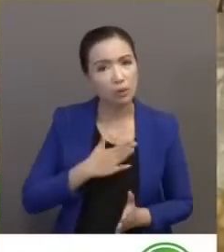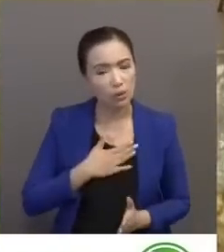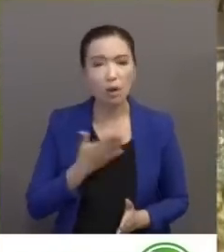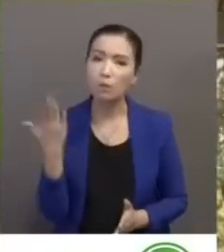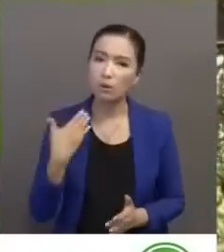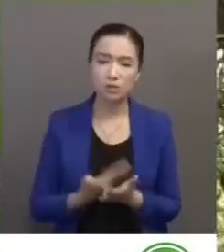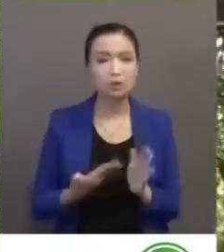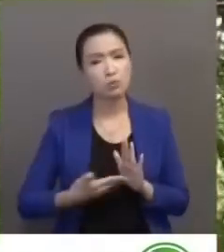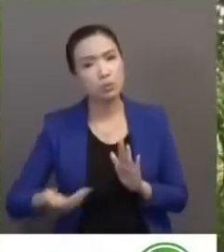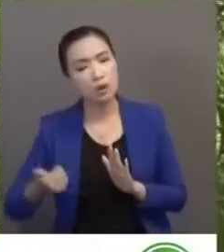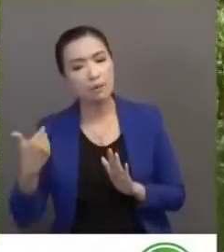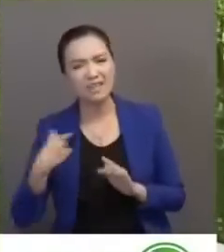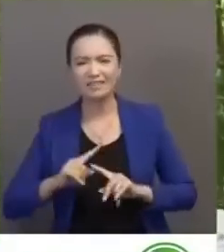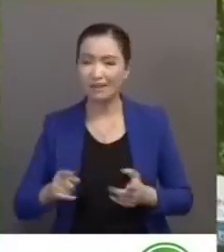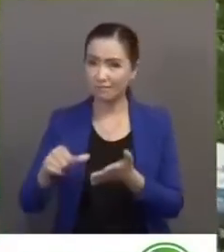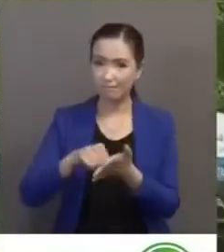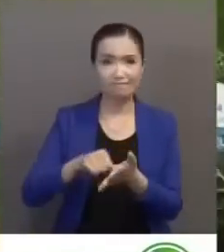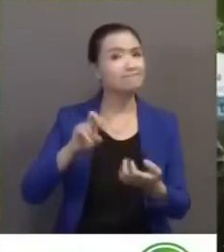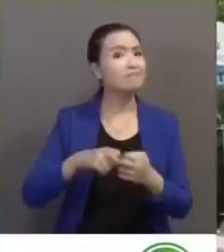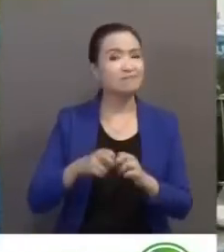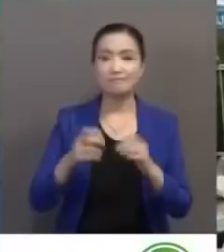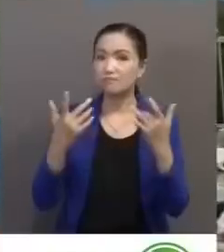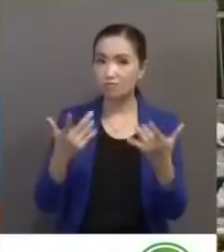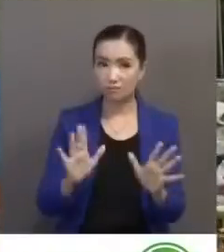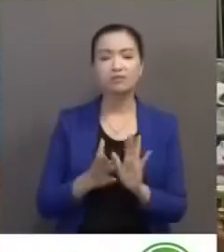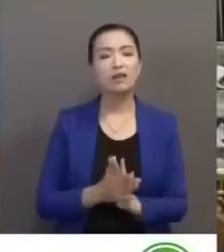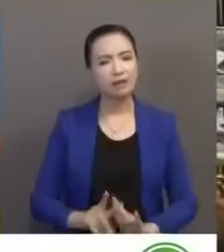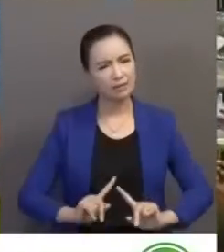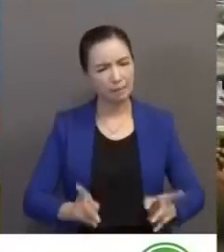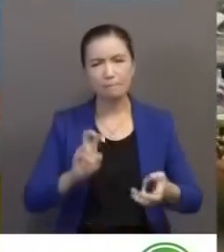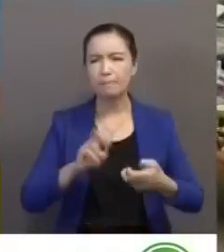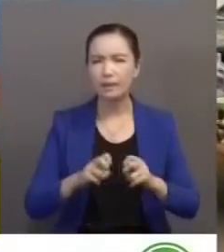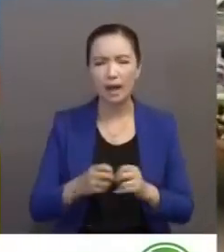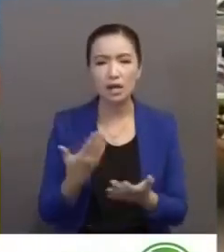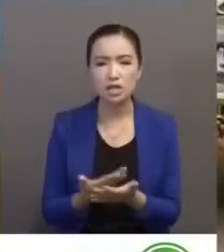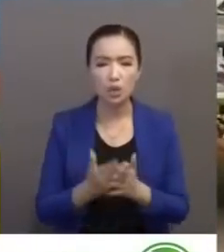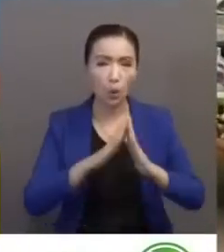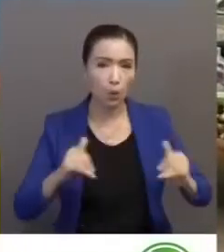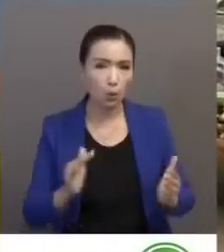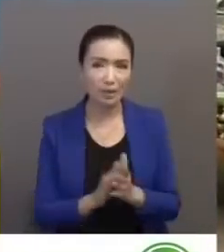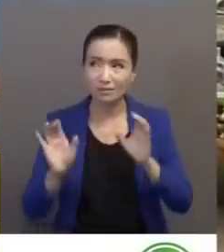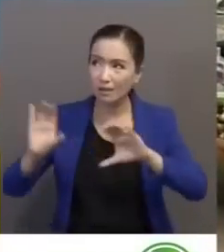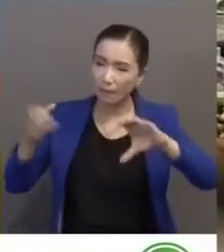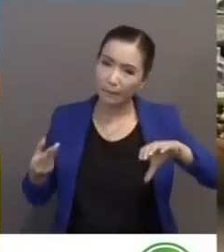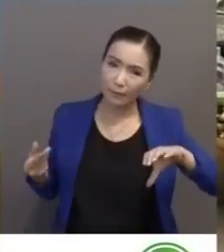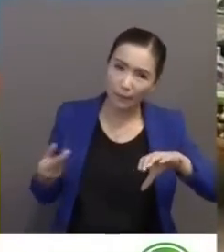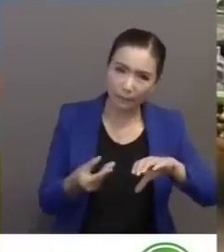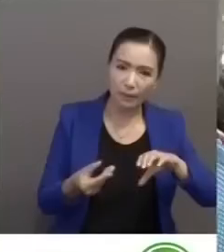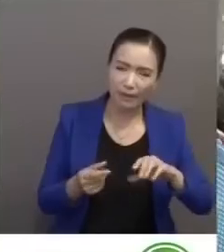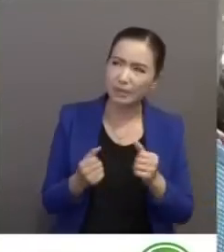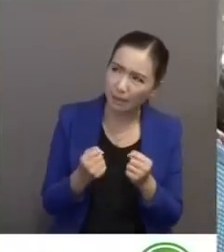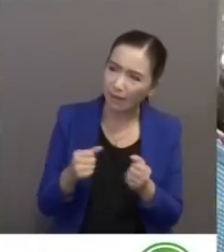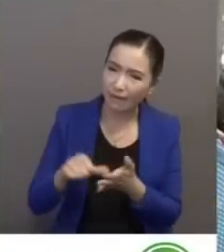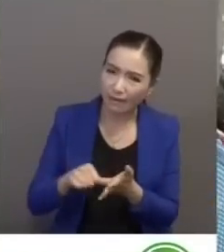ยอกเงินวัดแต่ก็ได้แก้ไขปัญหาได้แล้วแต่ปัญหาเงินอุดหนุนของวัดที่รัฐบาลพยายามแก้ไขอยู่ขณะ